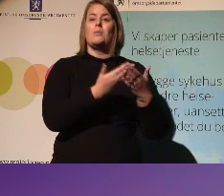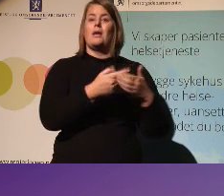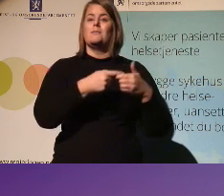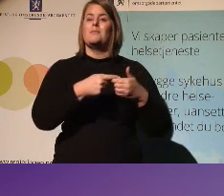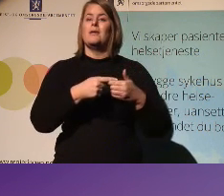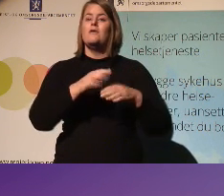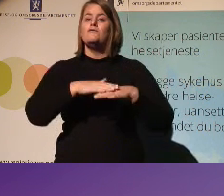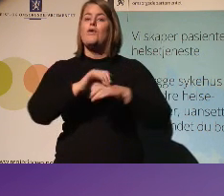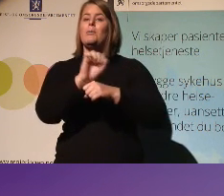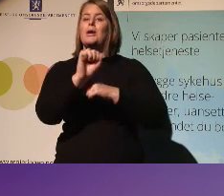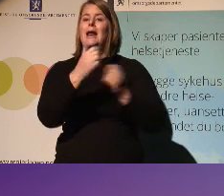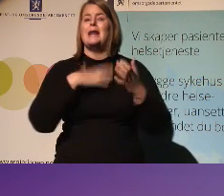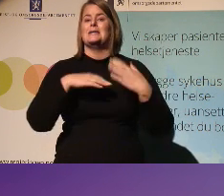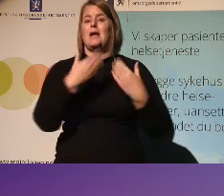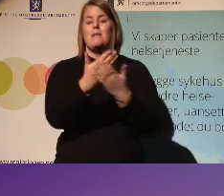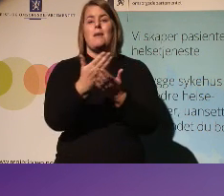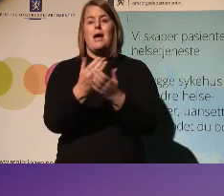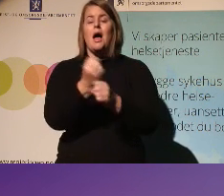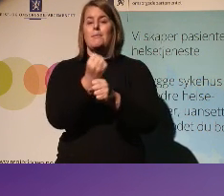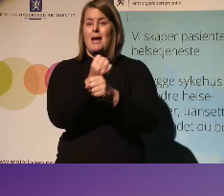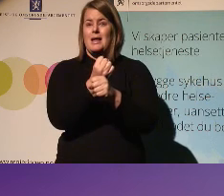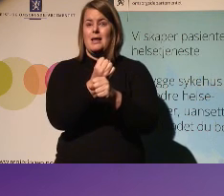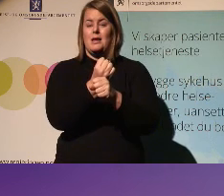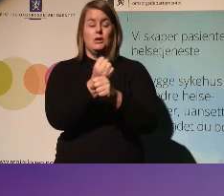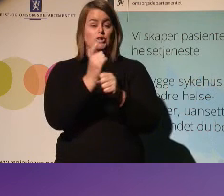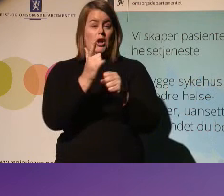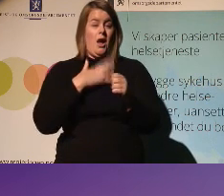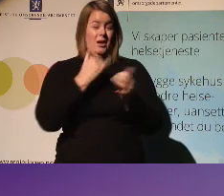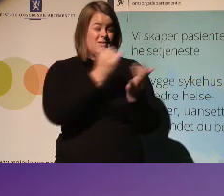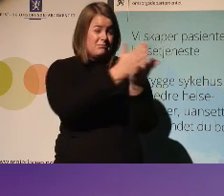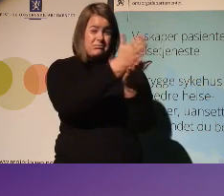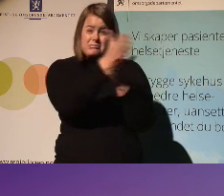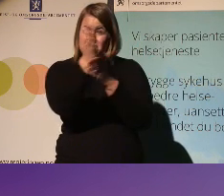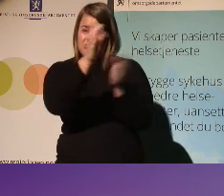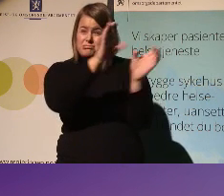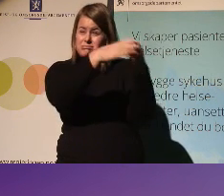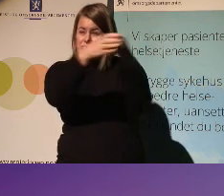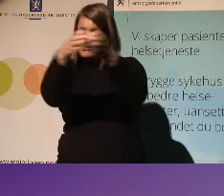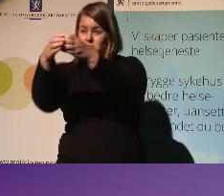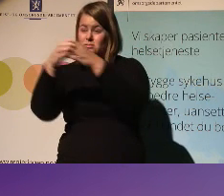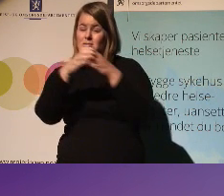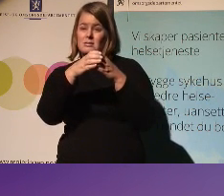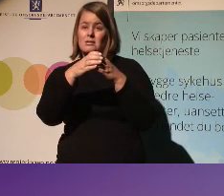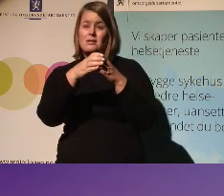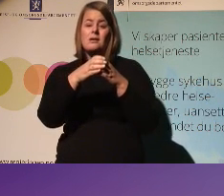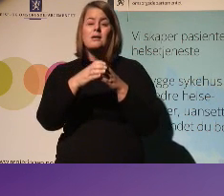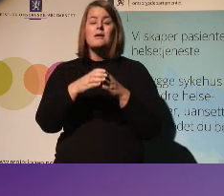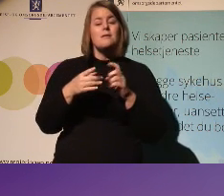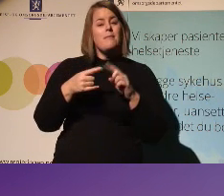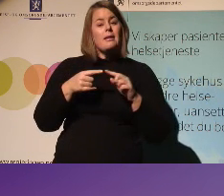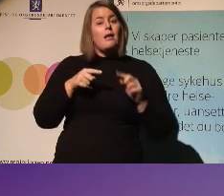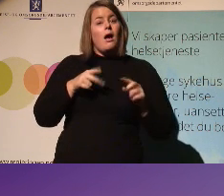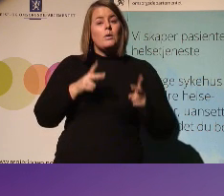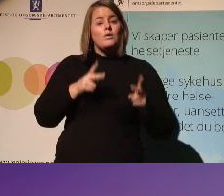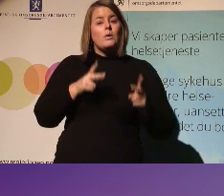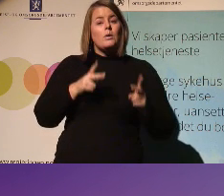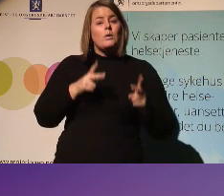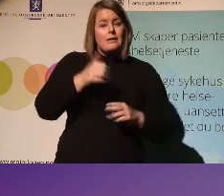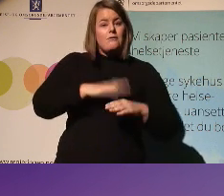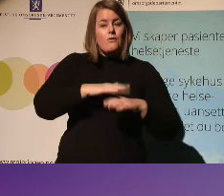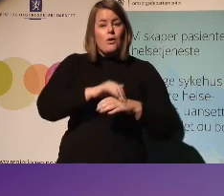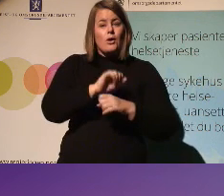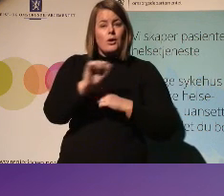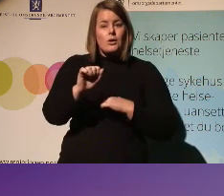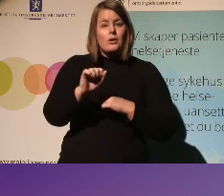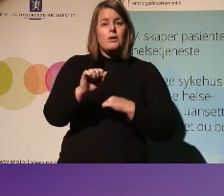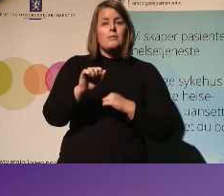går jo både forebyggende helsearbeid deles jo inn I så mangt. Både når, og det handler også om å forebygge og gjøre livsløpet